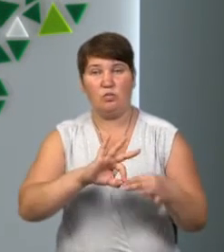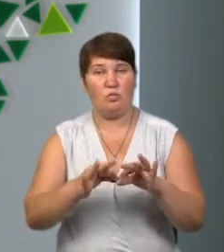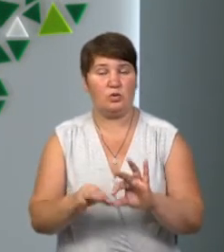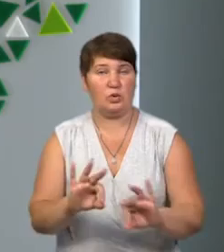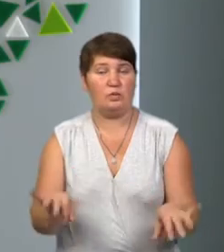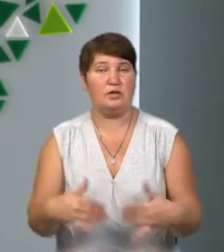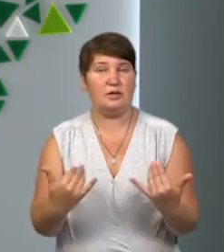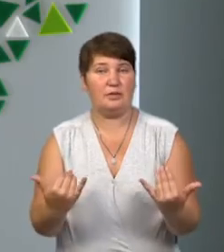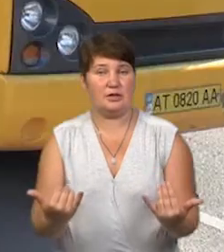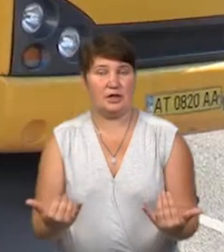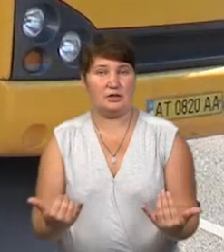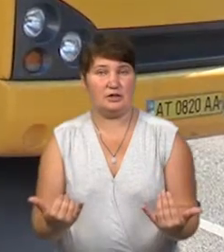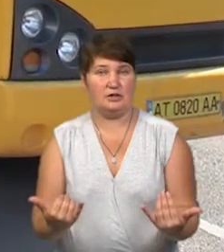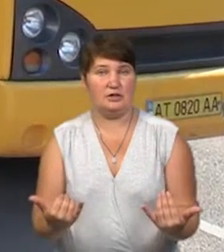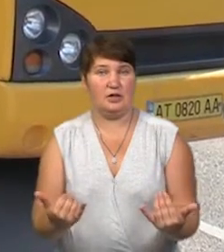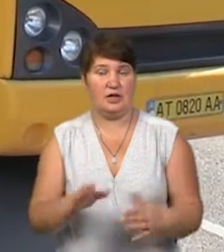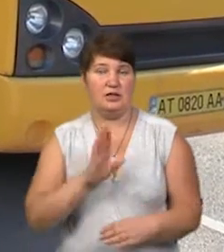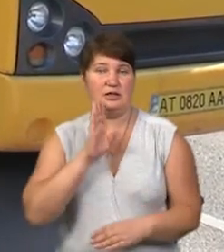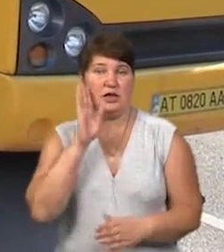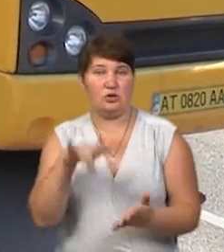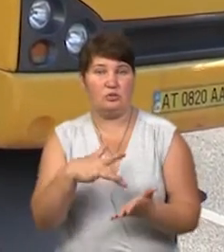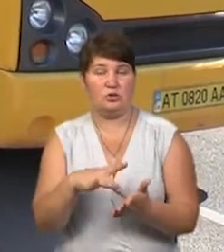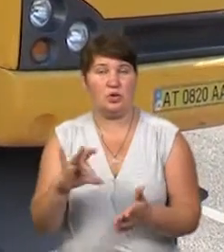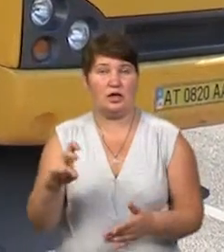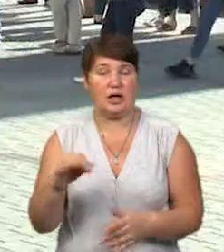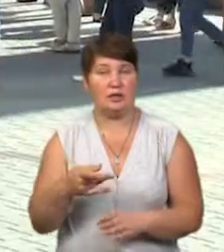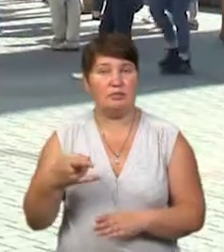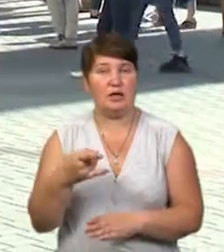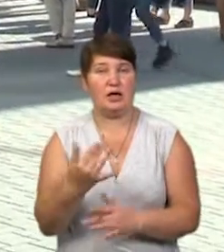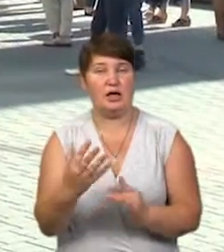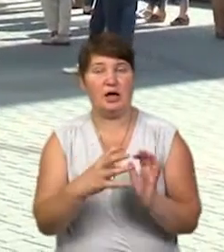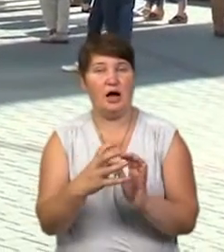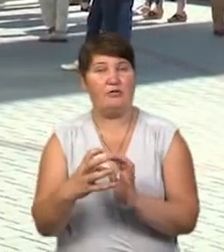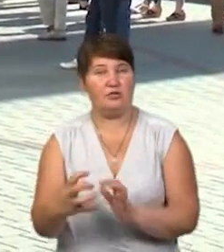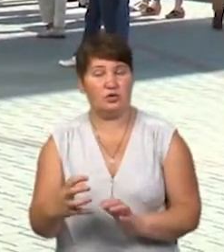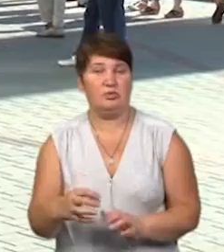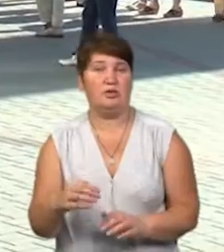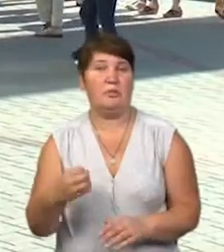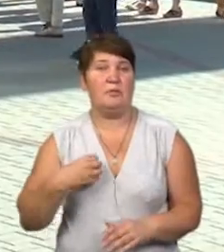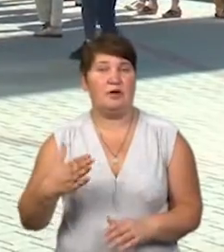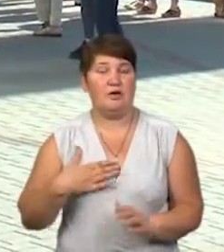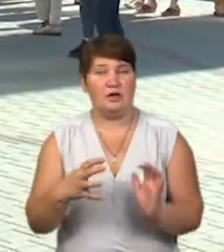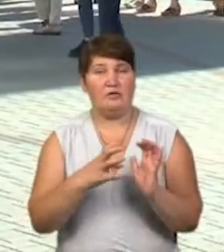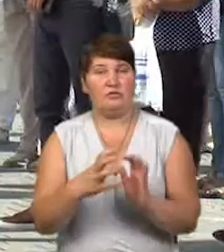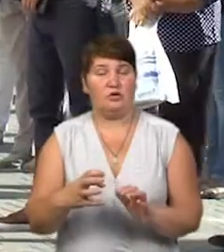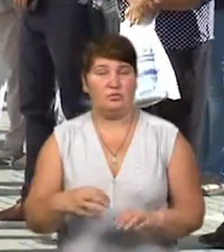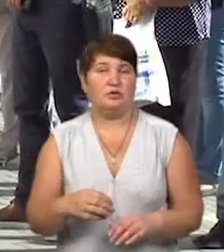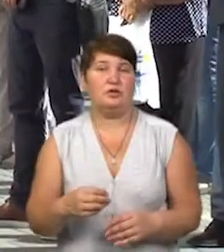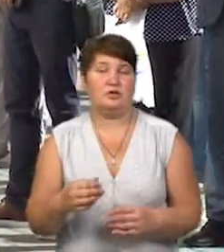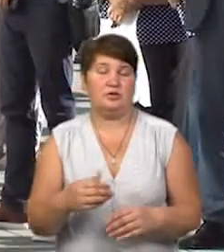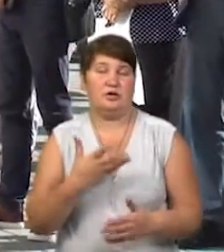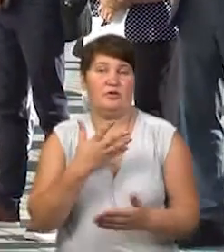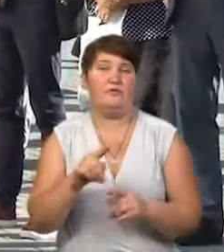Наталія Олексінко. Зранку до міської ради приїхало кілька автобусів. Таким чином приватні перевізники висловили свій протест проти